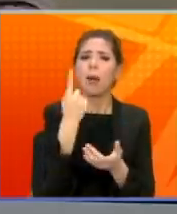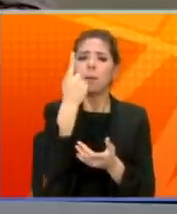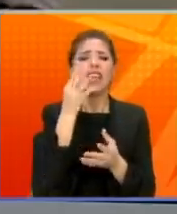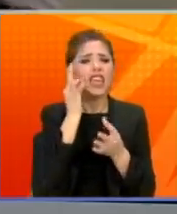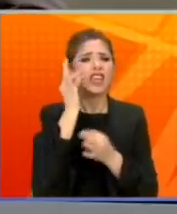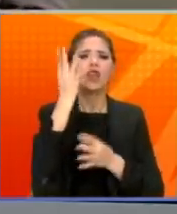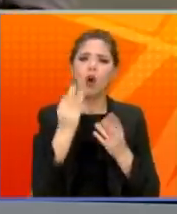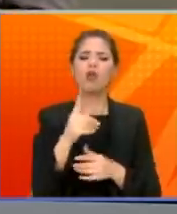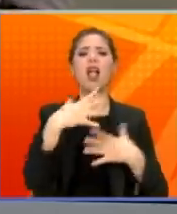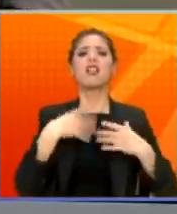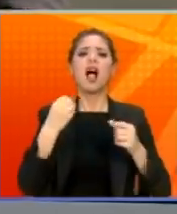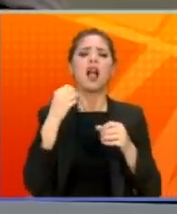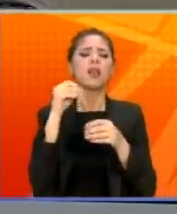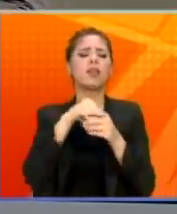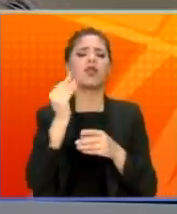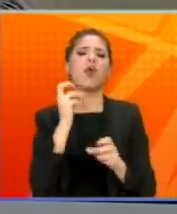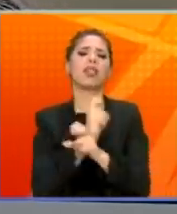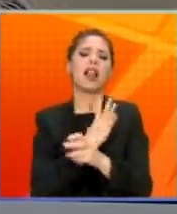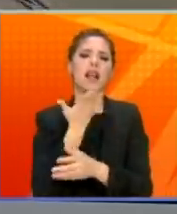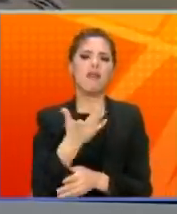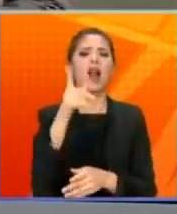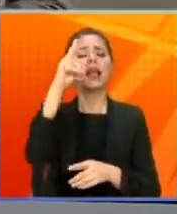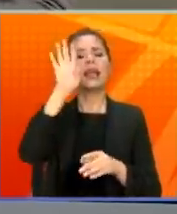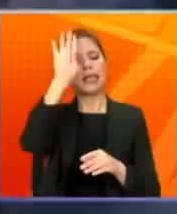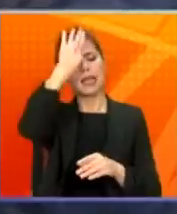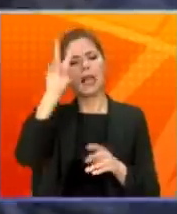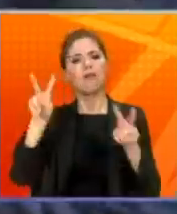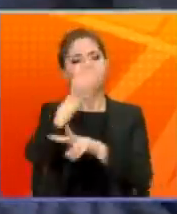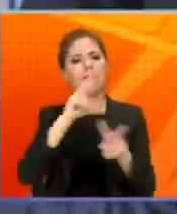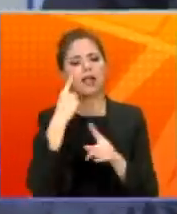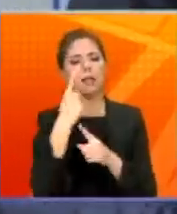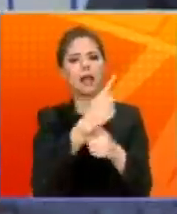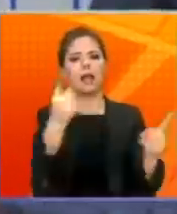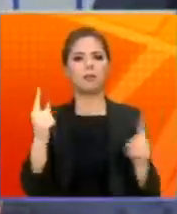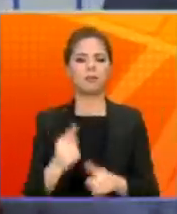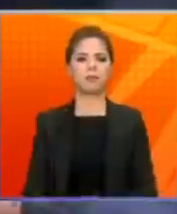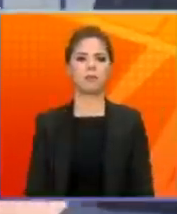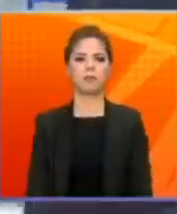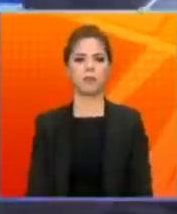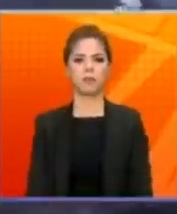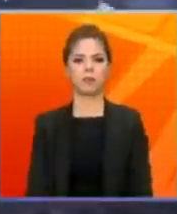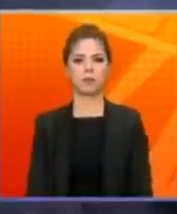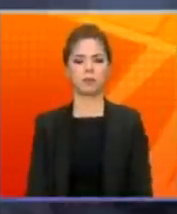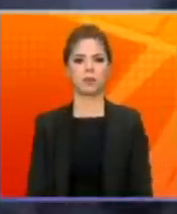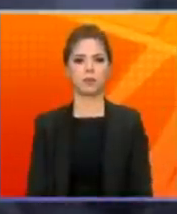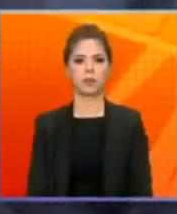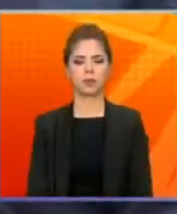sağlığımız için büyük fizik İstanbul'dan manzaralar Ne gördün mü